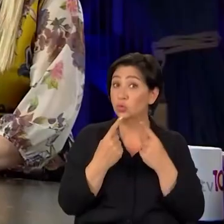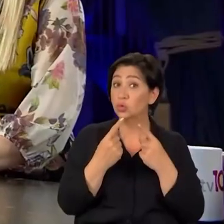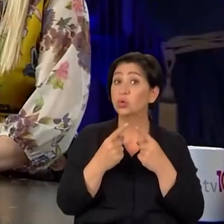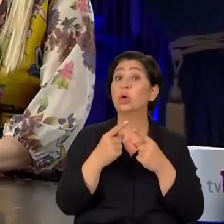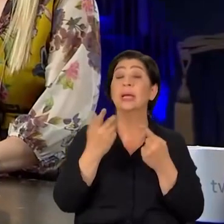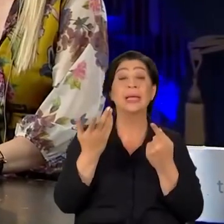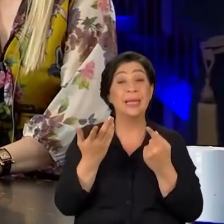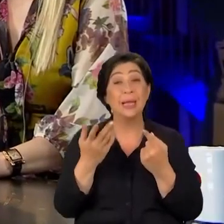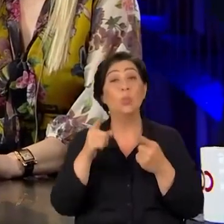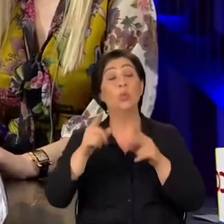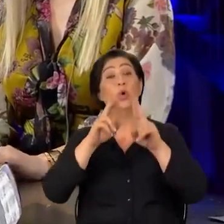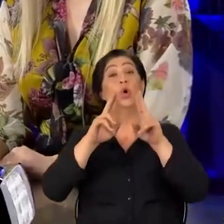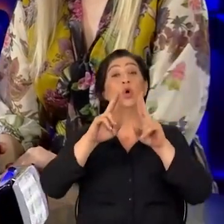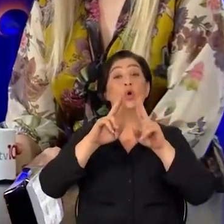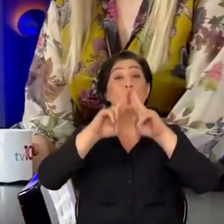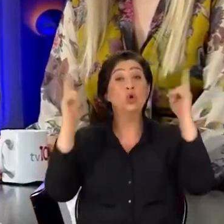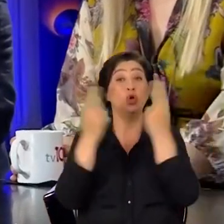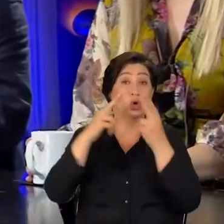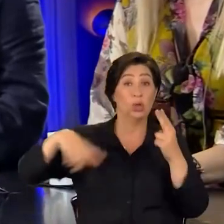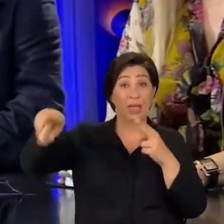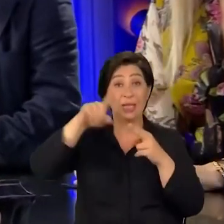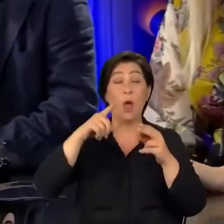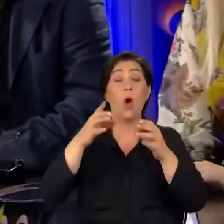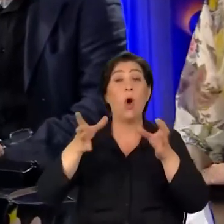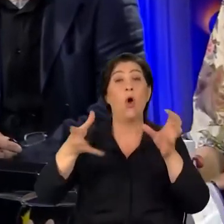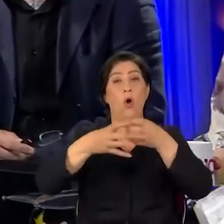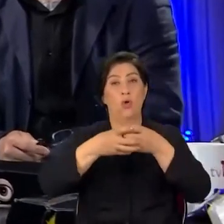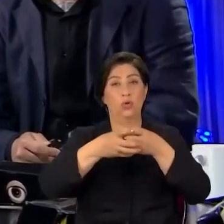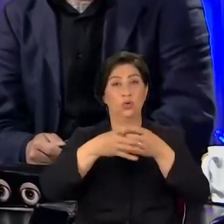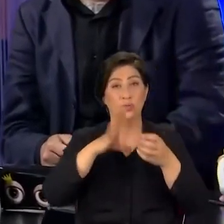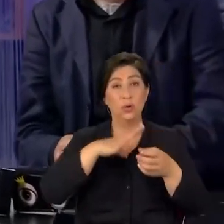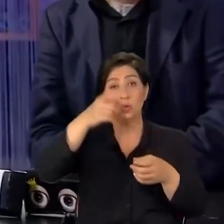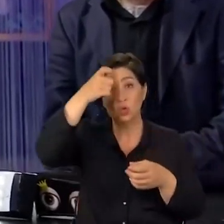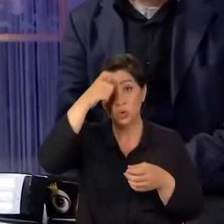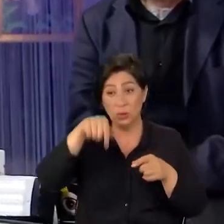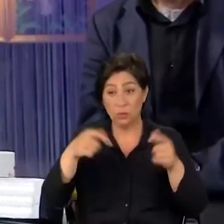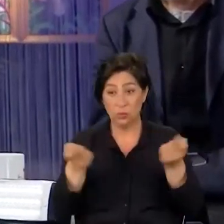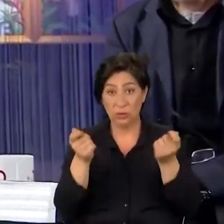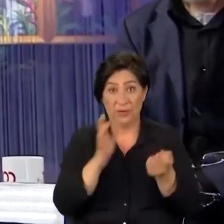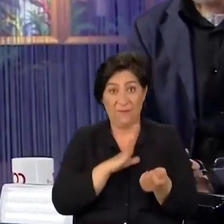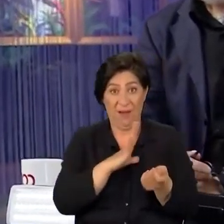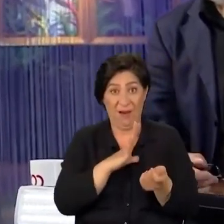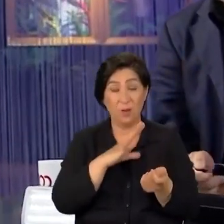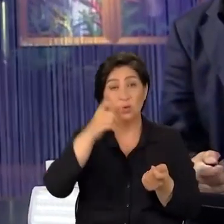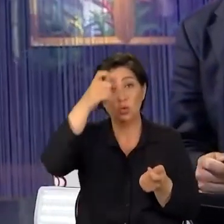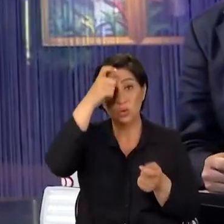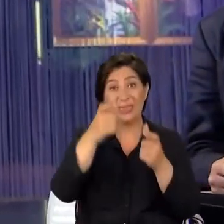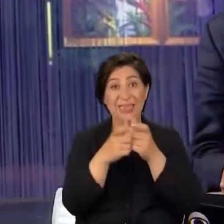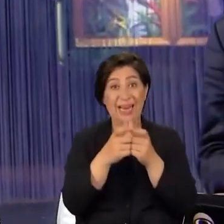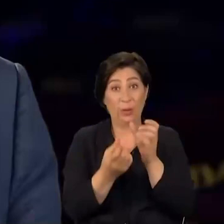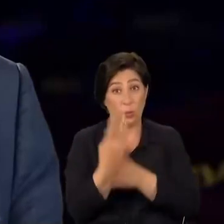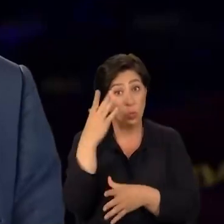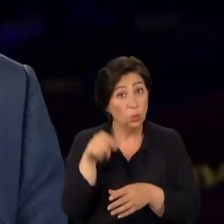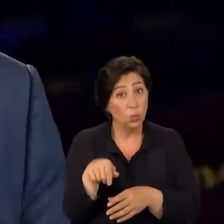olmasından bahsediyoruz. Evet, çünkü bu uluslararası anlamda örgütünü kurmuş durumdalar. Evet, şu anda Türkiye'de bununla uğraşan insanlar da var. Hatta burada Türkiye'de derneği de